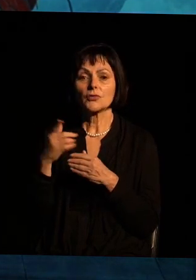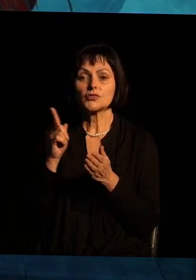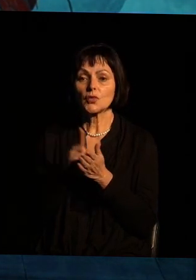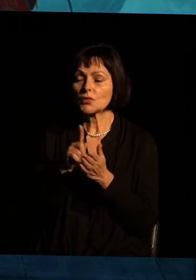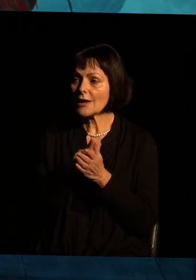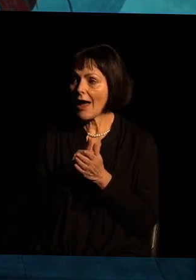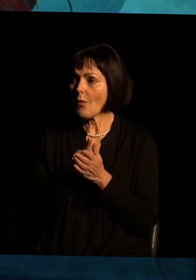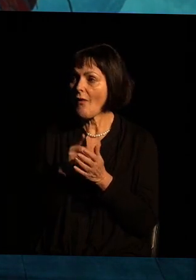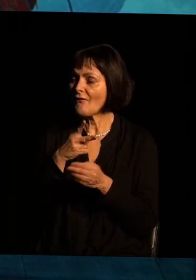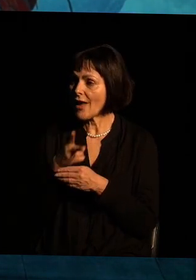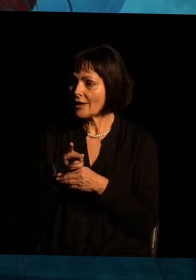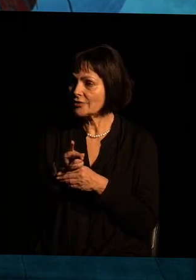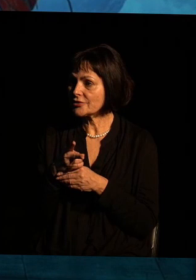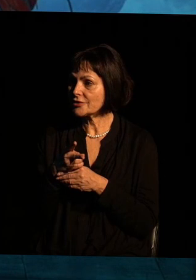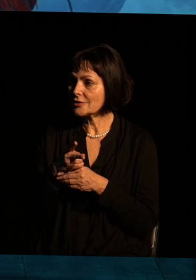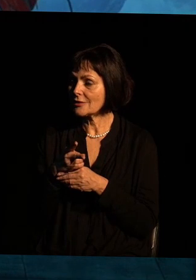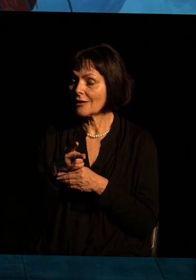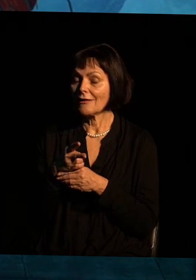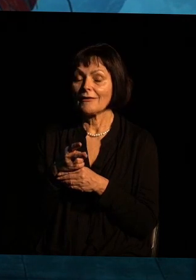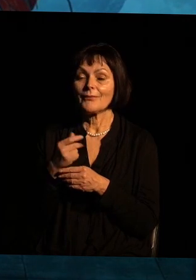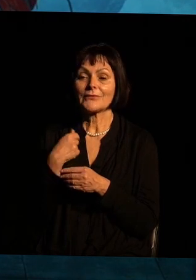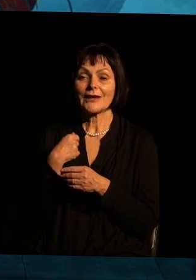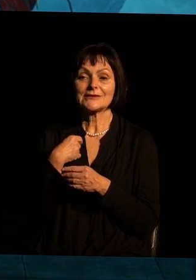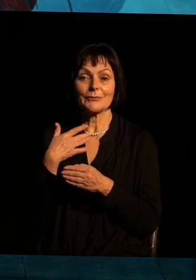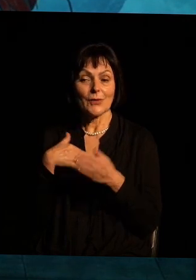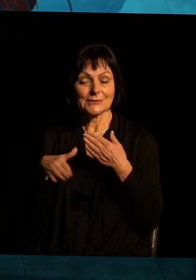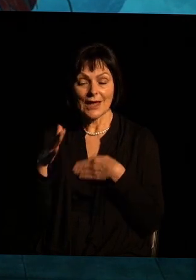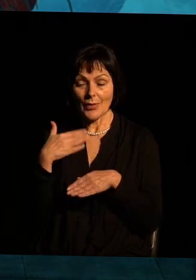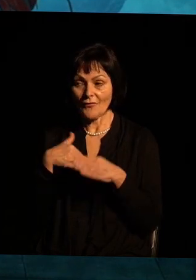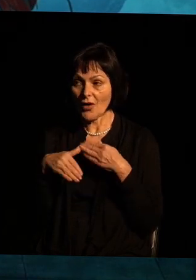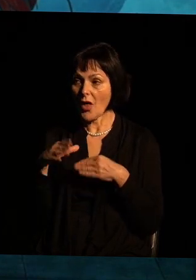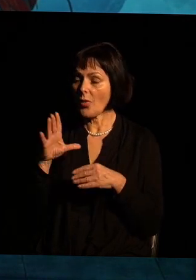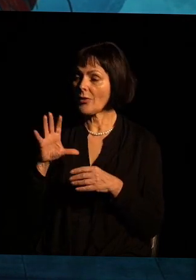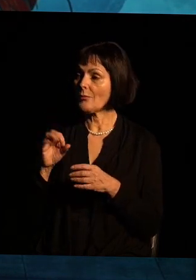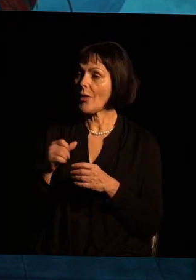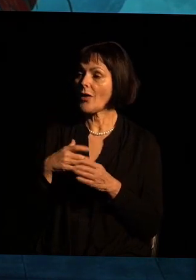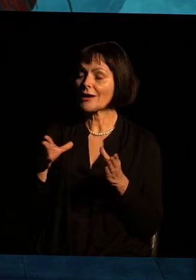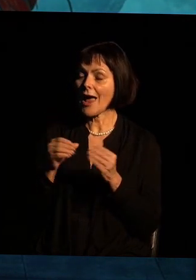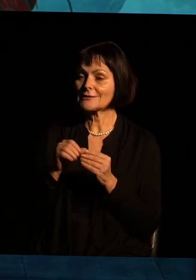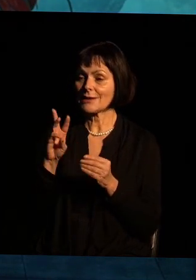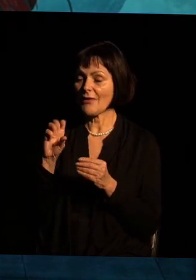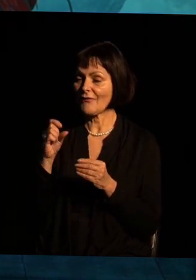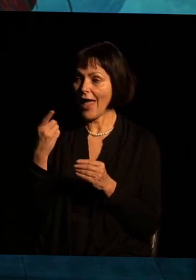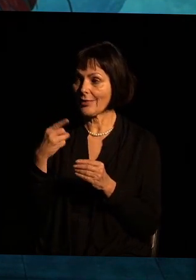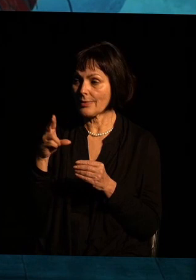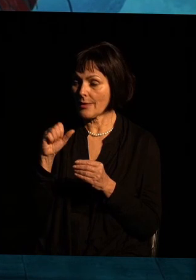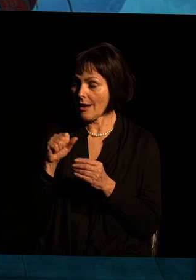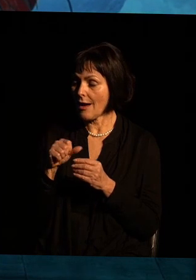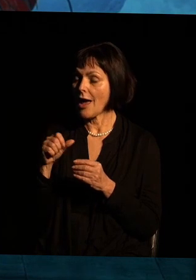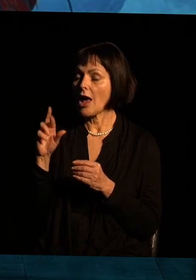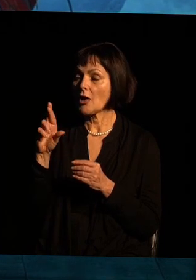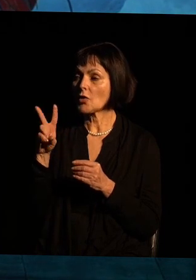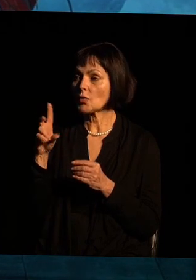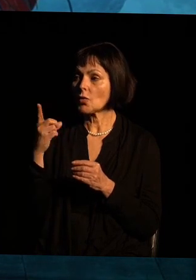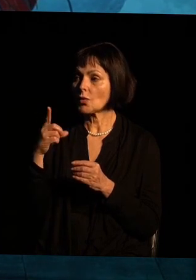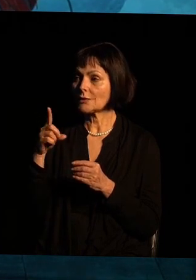nam się wejść. No ja jestem, o tyle byłem zadowolony, że wtedy szedłem z Wandą i z Rudygierem,